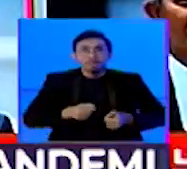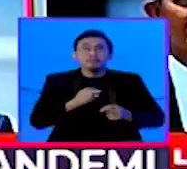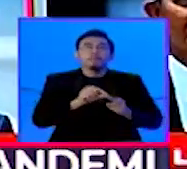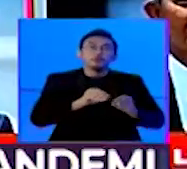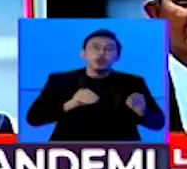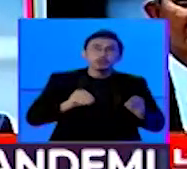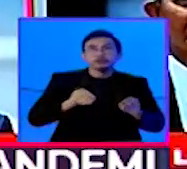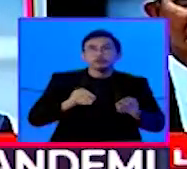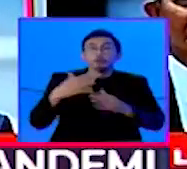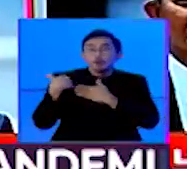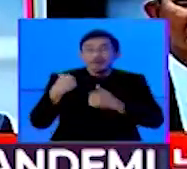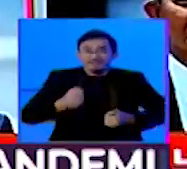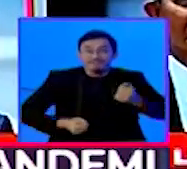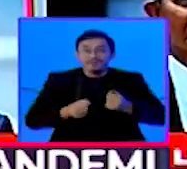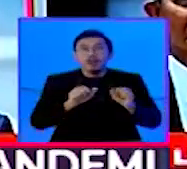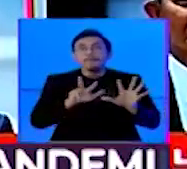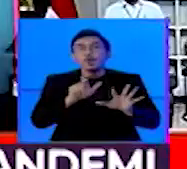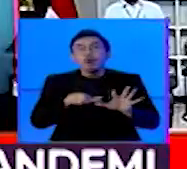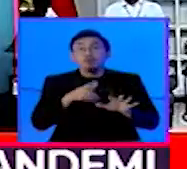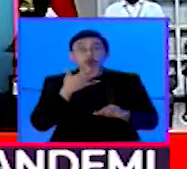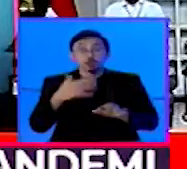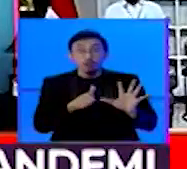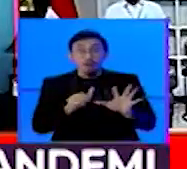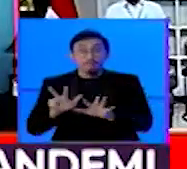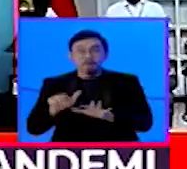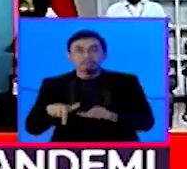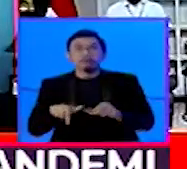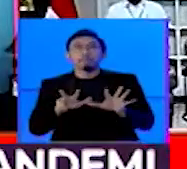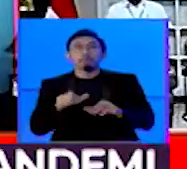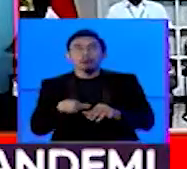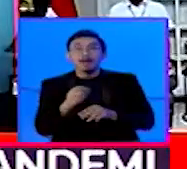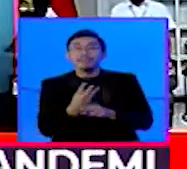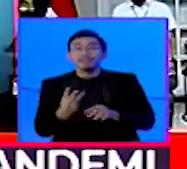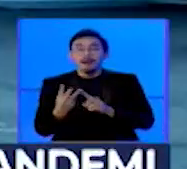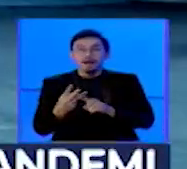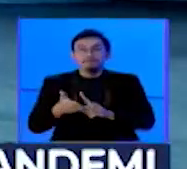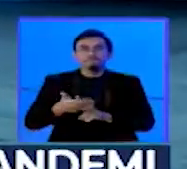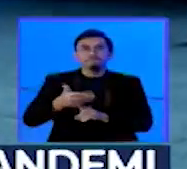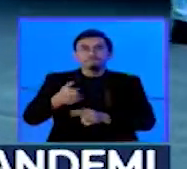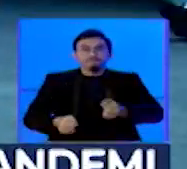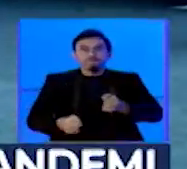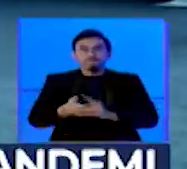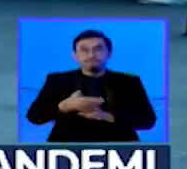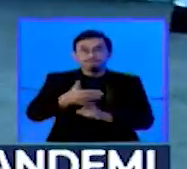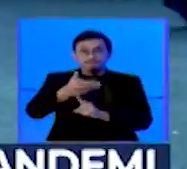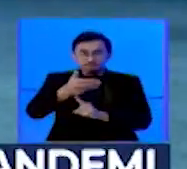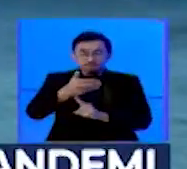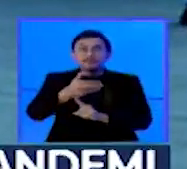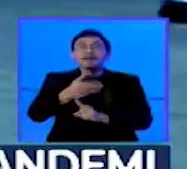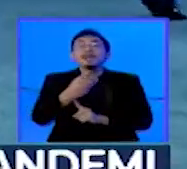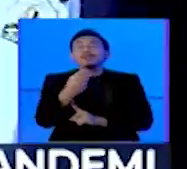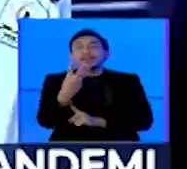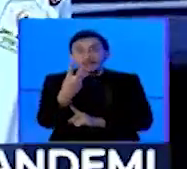8 orang dari biasanya 68. 3 Paskibraka saat pengibaran bendera pusaka dan 3 saat